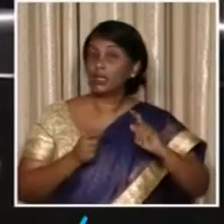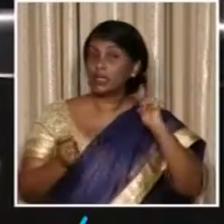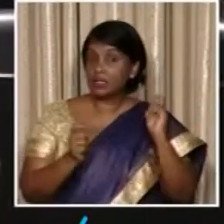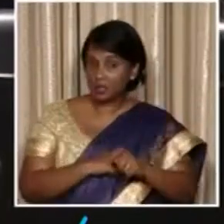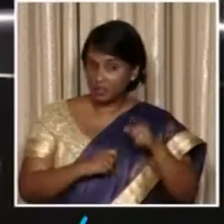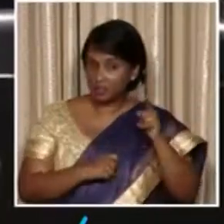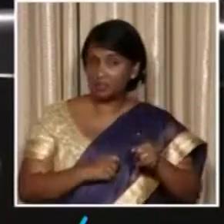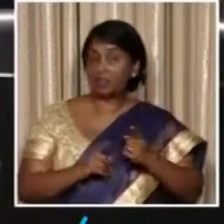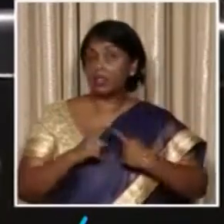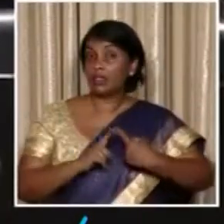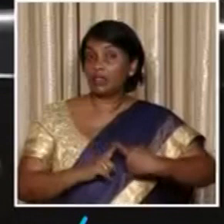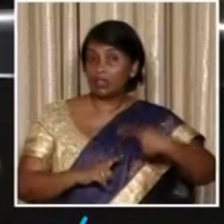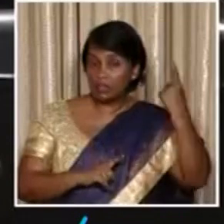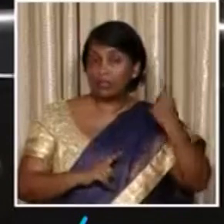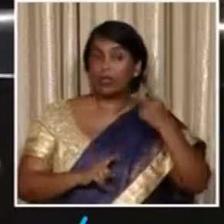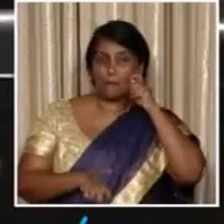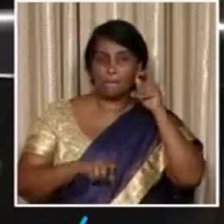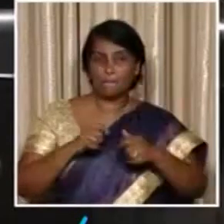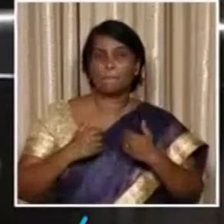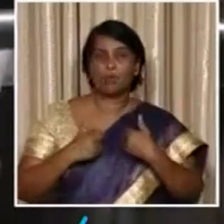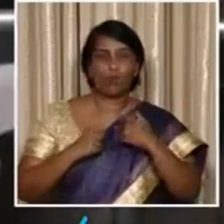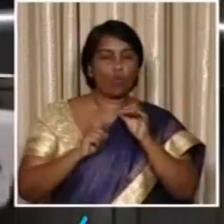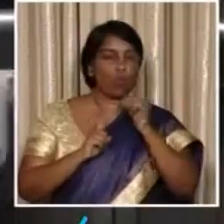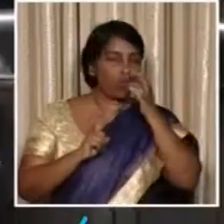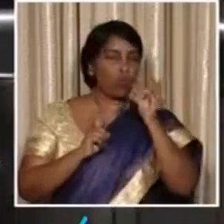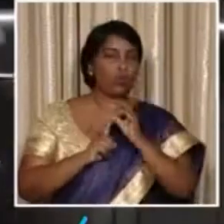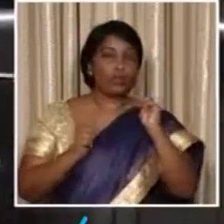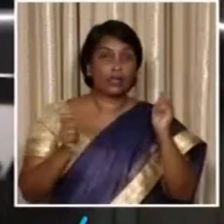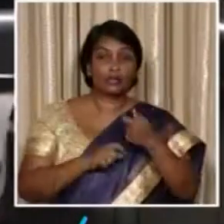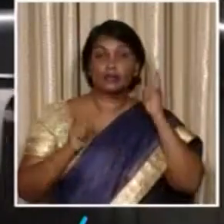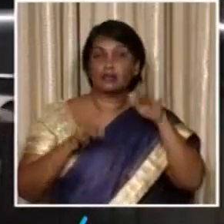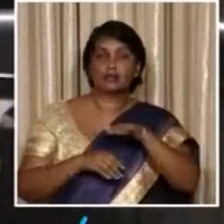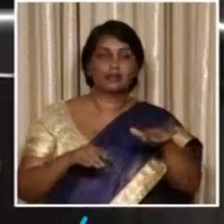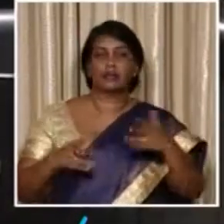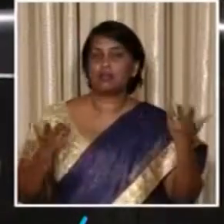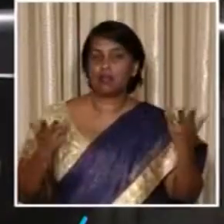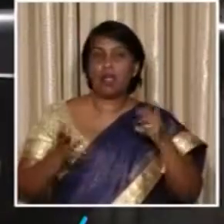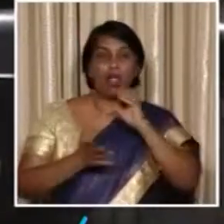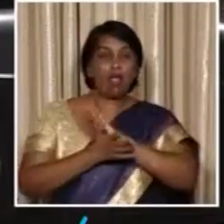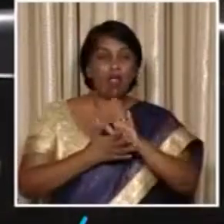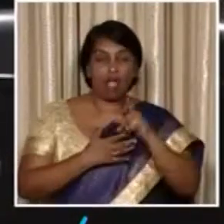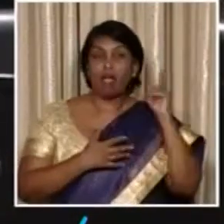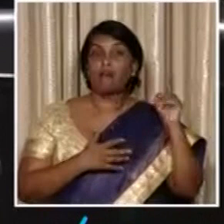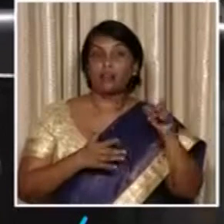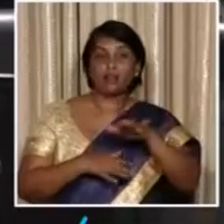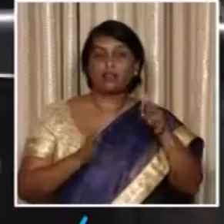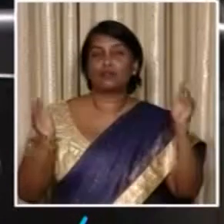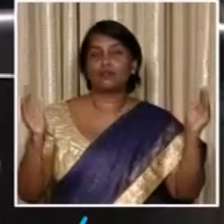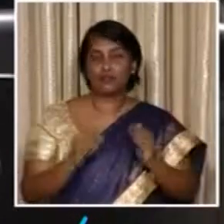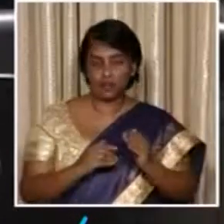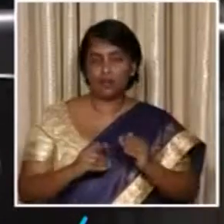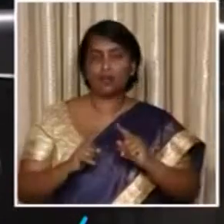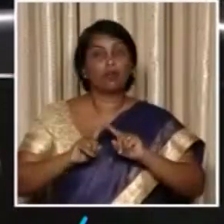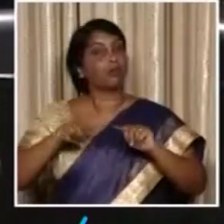ක්‍රීඩාව වැඩි දියුණු කරන්න උදව් කරමු මිනිස්සු. පුත්‍රලන් දිස්ත්‍රික්කේ ක්‍රිකට් ගහන්න ග්‍රවුන්ඩ් එකක් නැහැ. හලාවත ග්‍රවුන්ඩ් එක පුංචි. එහා